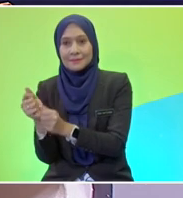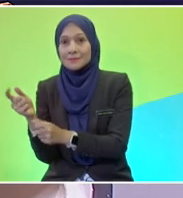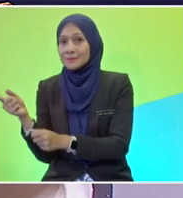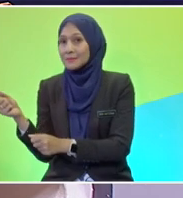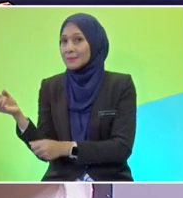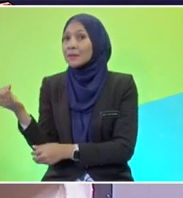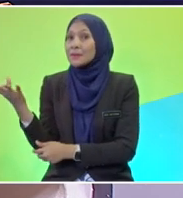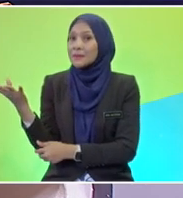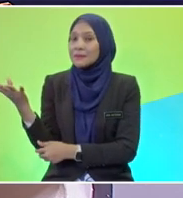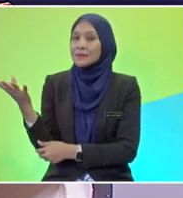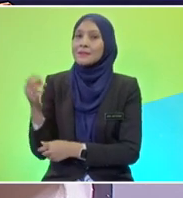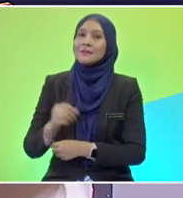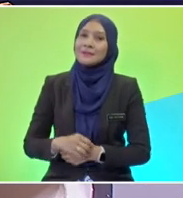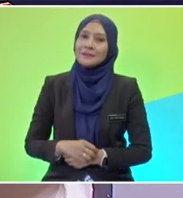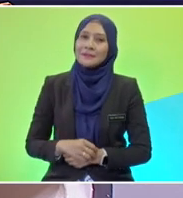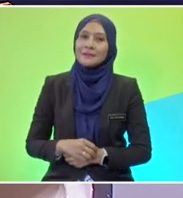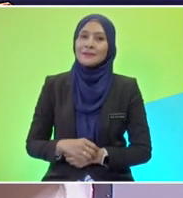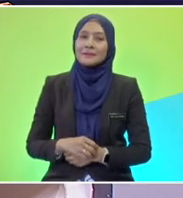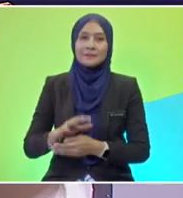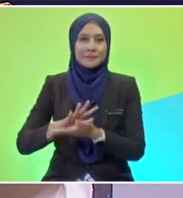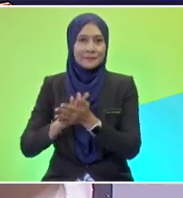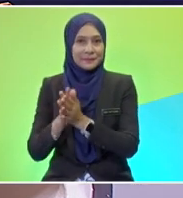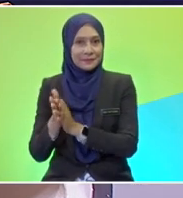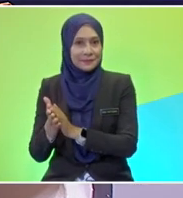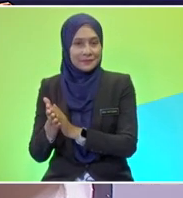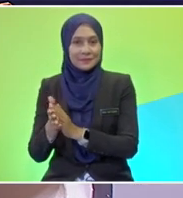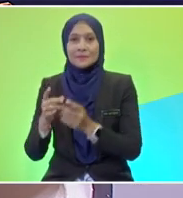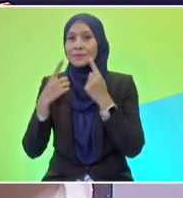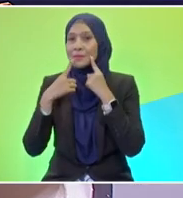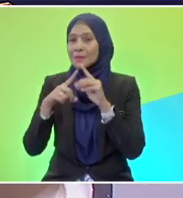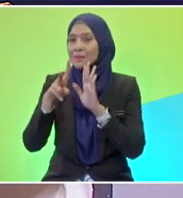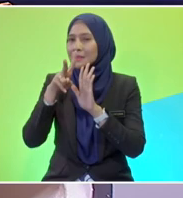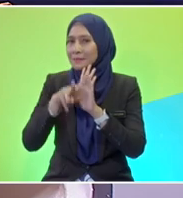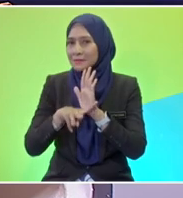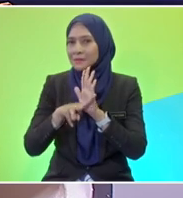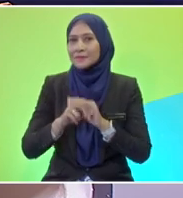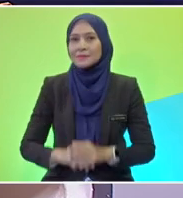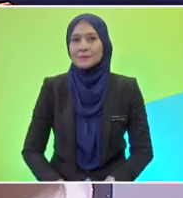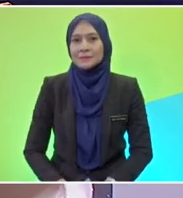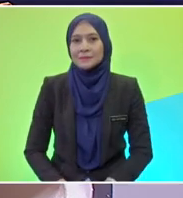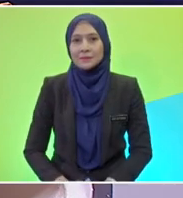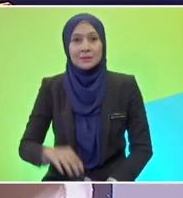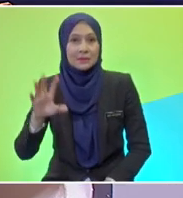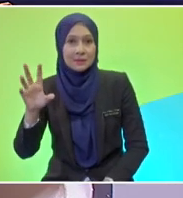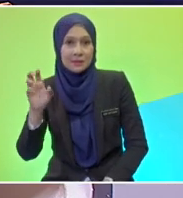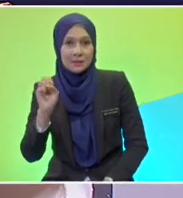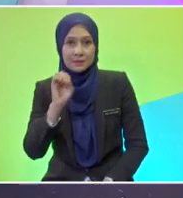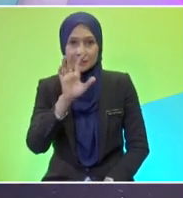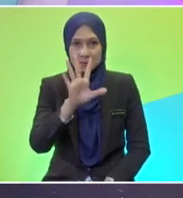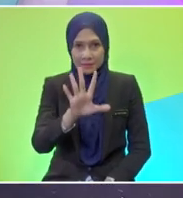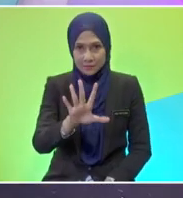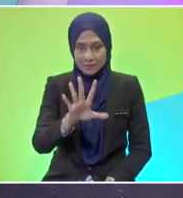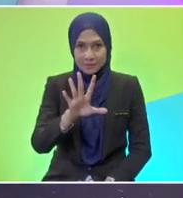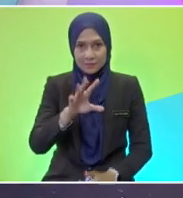tolak jumlah akan kurang tau Kak Fikah. Jom Kak Fikah saya nak lima biji apple dulu. Okey, saya ambilkan lima biji untuk biji